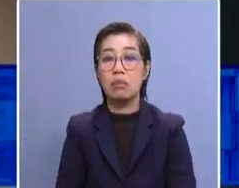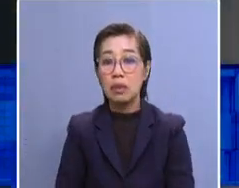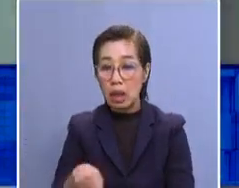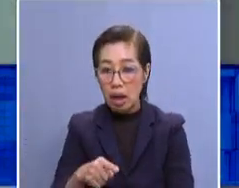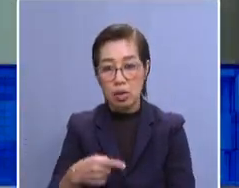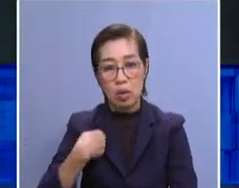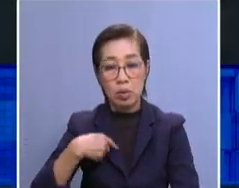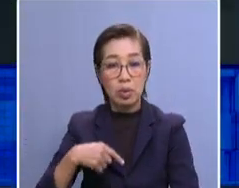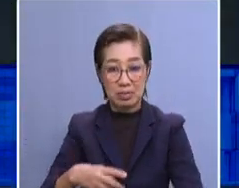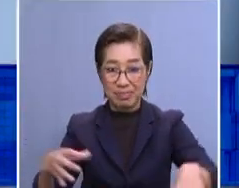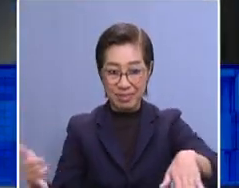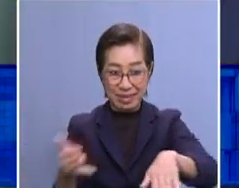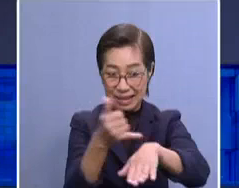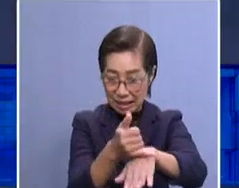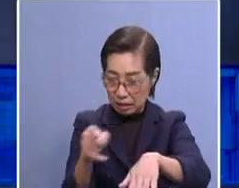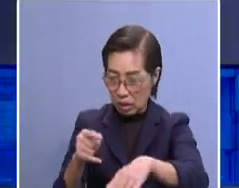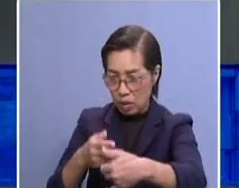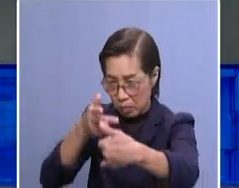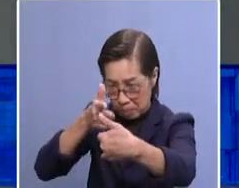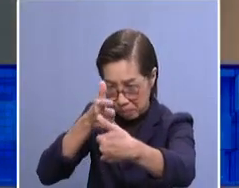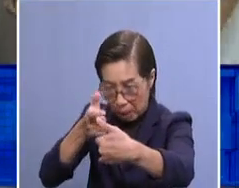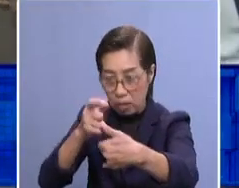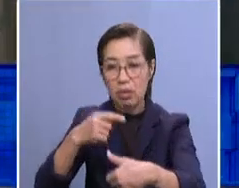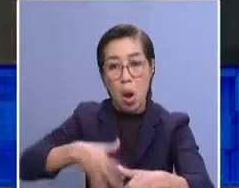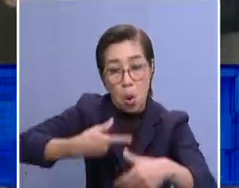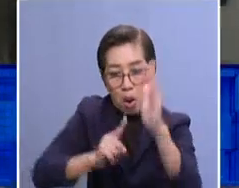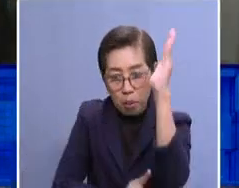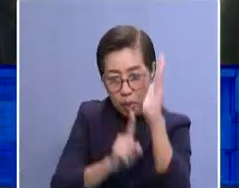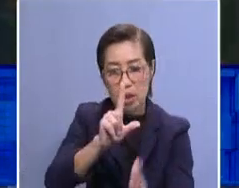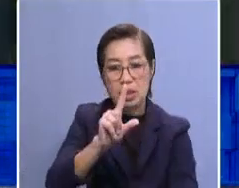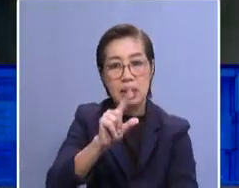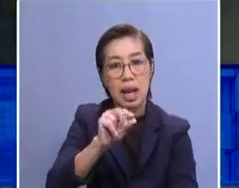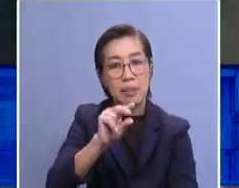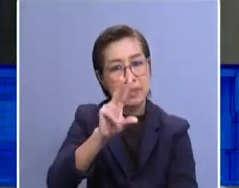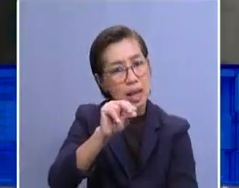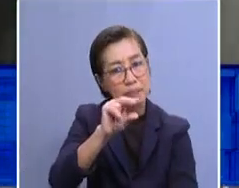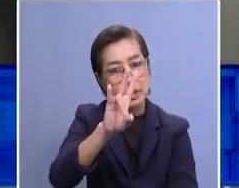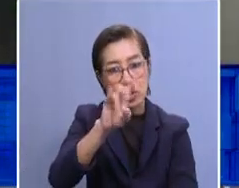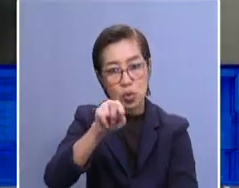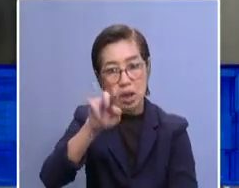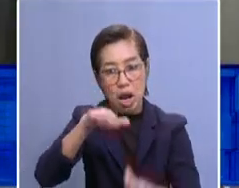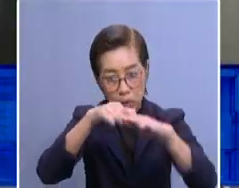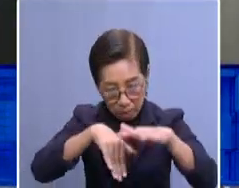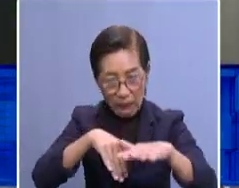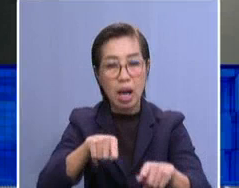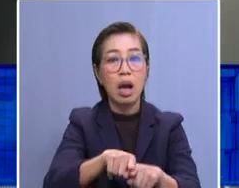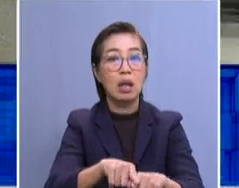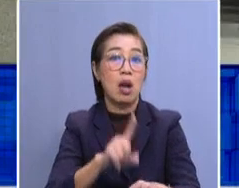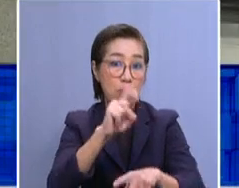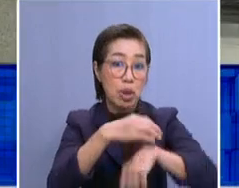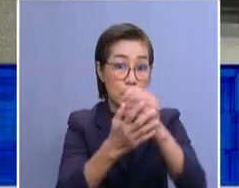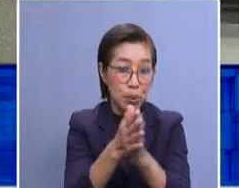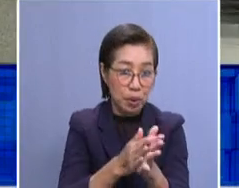กรองอุณหภูมิผู้โดยสารก่อนเข้าใช้บริการให้ไม่เกิน 37.5องศาจัดจุดบริการแอลกอฮอล์นะคะจะเจลแอลกอฮอล์ทุกสถานี